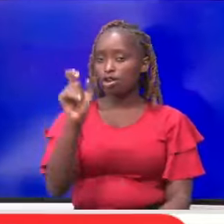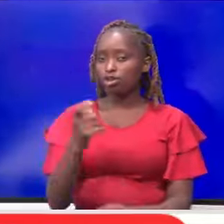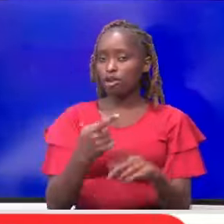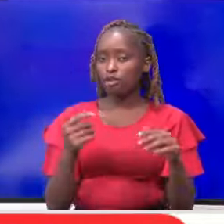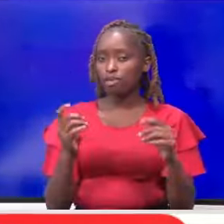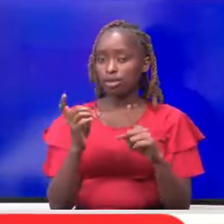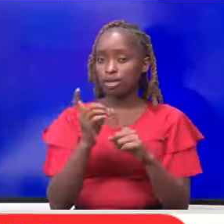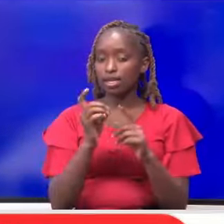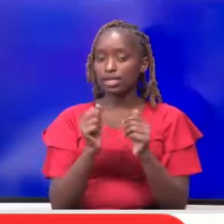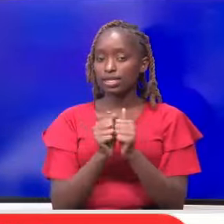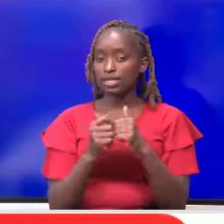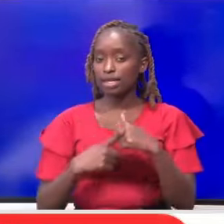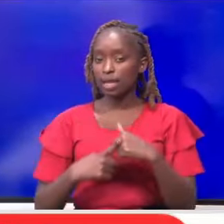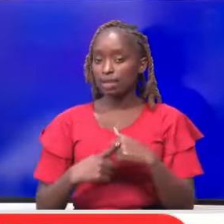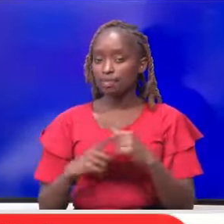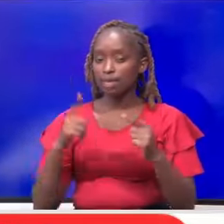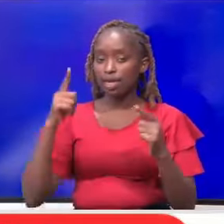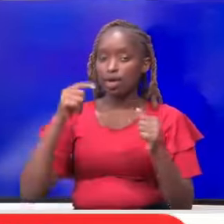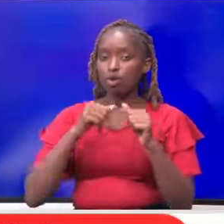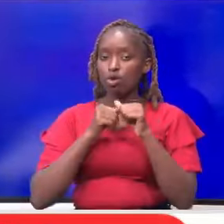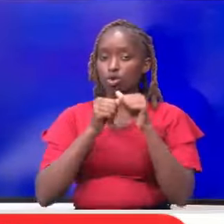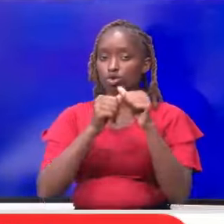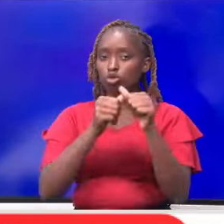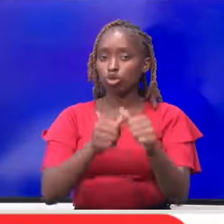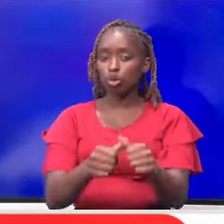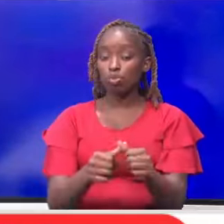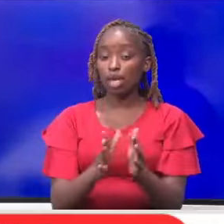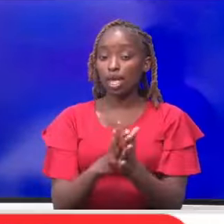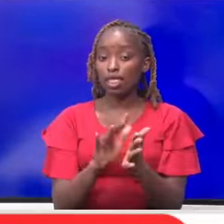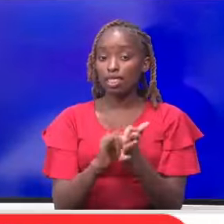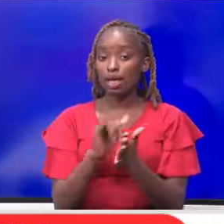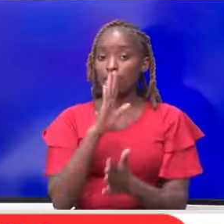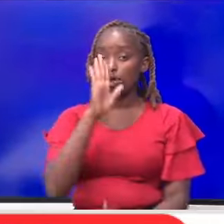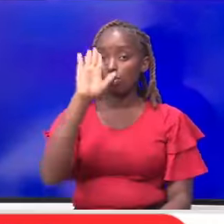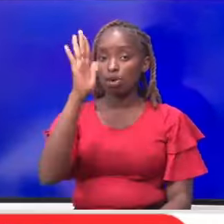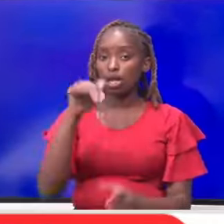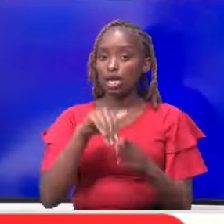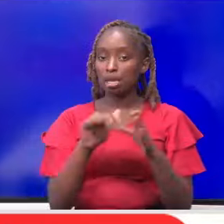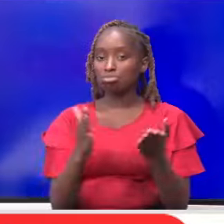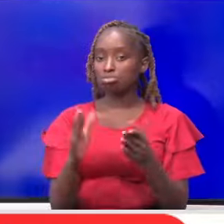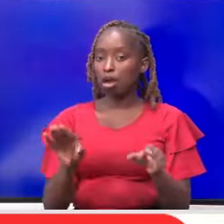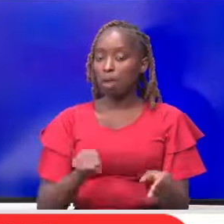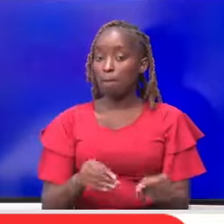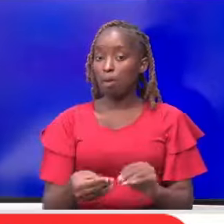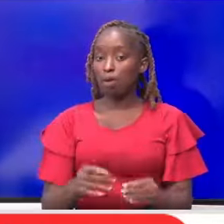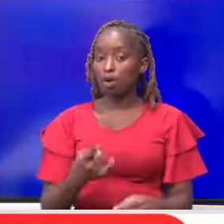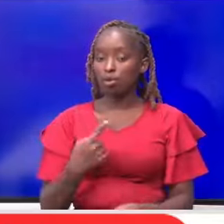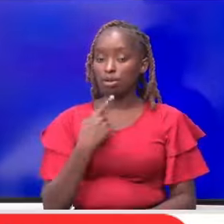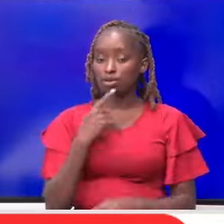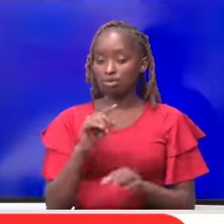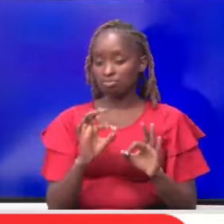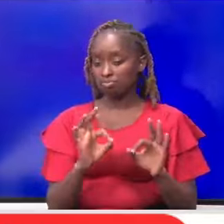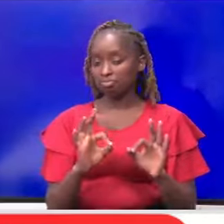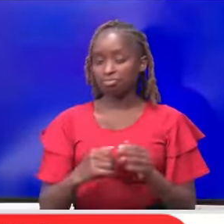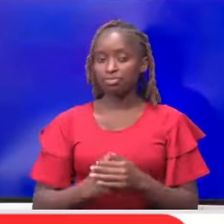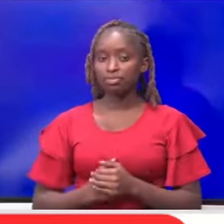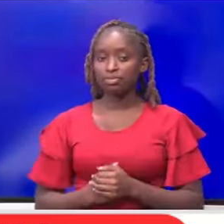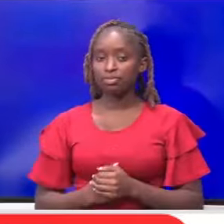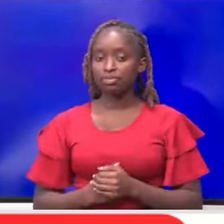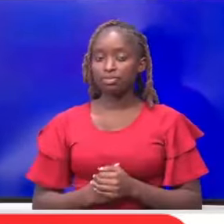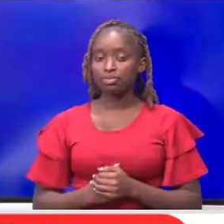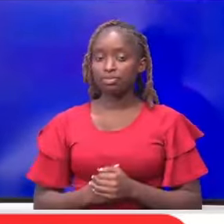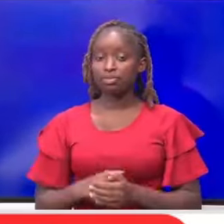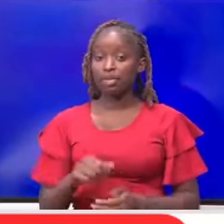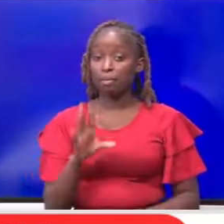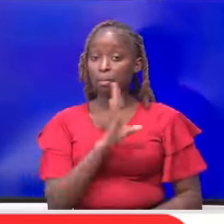tarehe 16 na kuendelea, na hii itakuwa Bomet. Tunasema shukrani. Discipline wise, the teams have